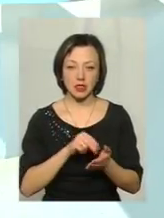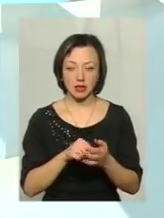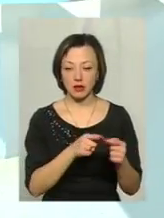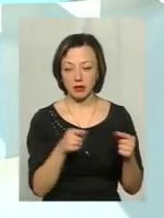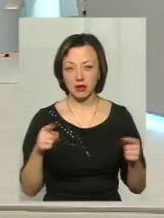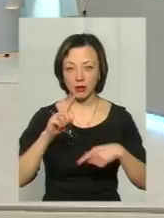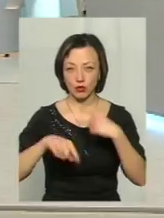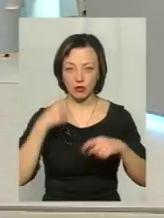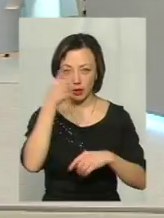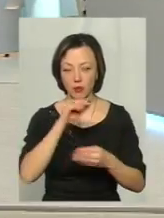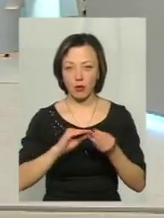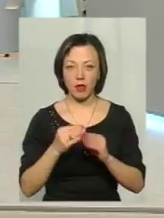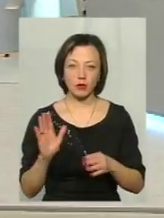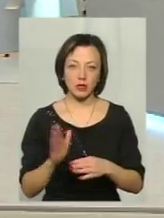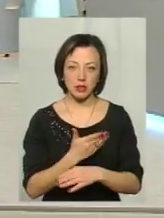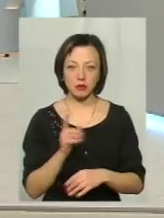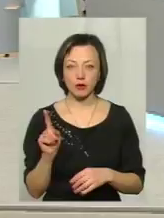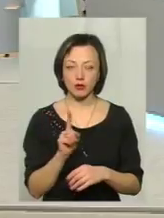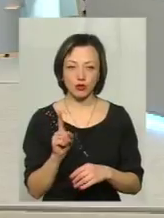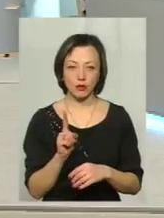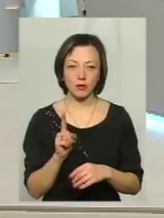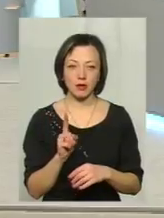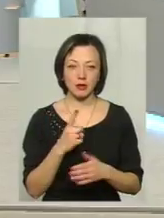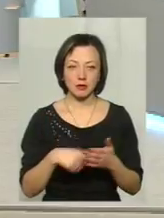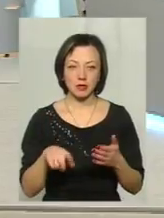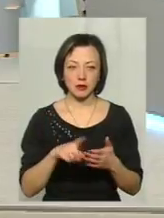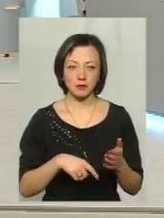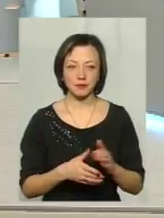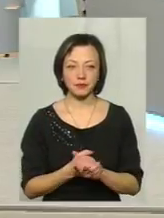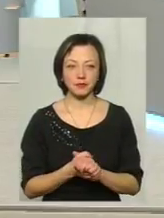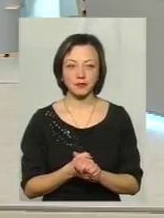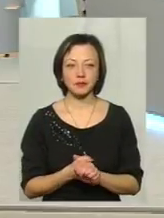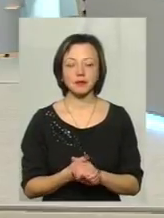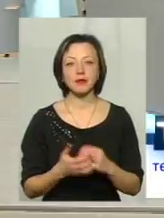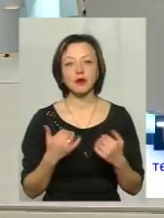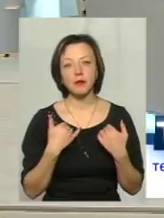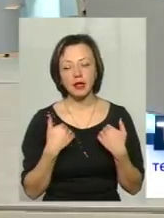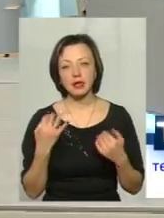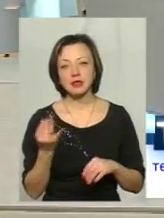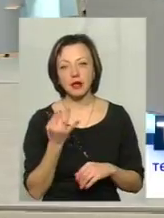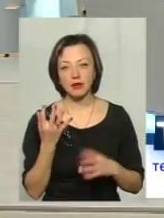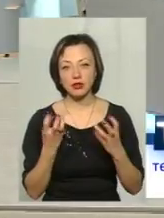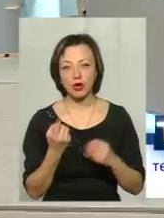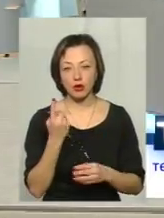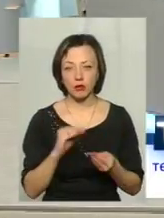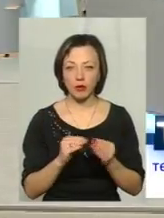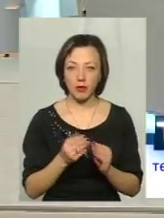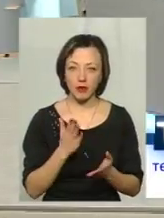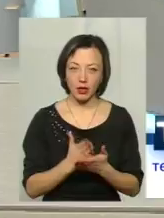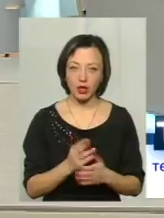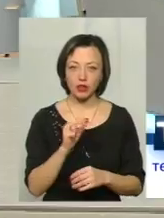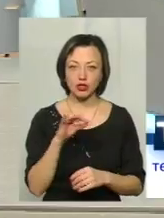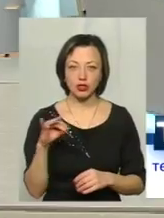ми цю проблему знімемо, щоб списати. Але мене у цьому ще одне цікавить. Оскільки проблема є,